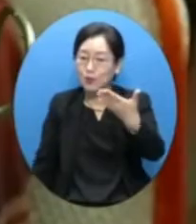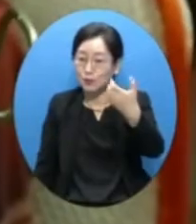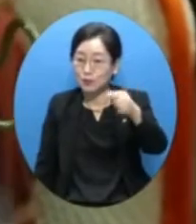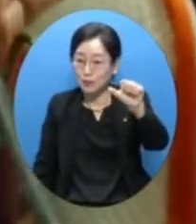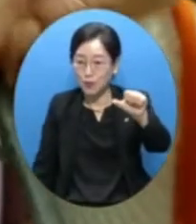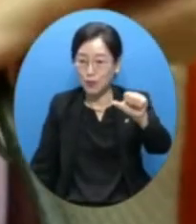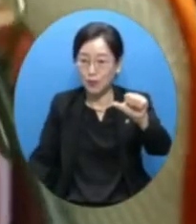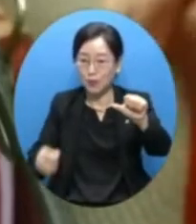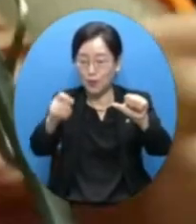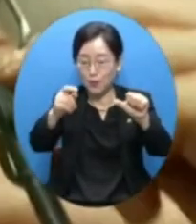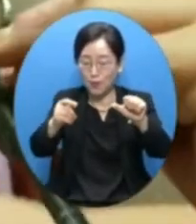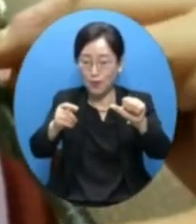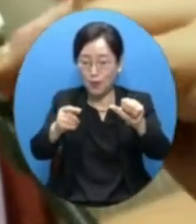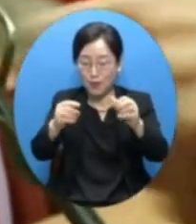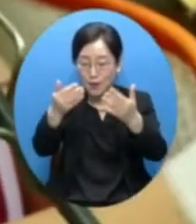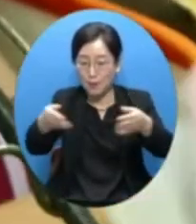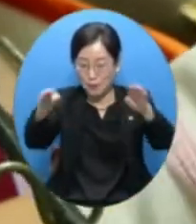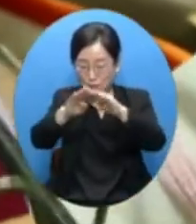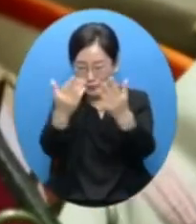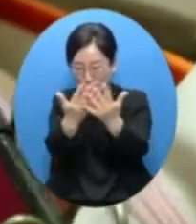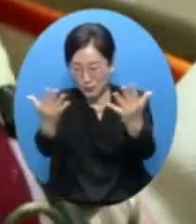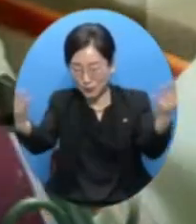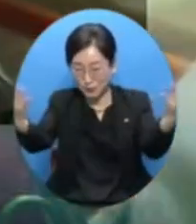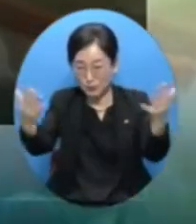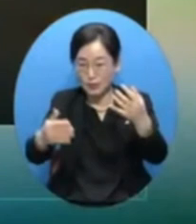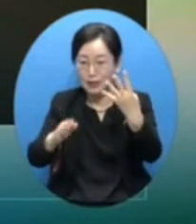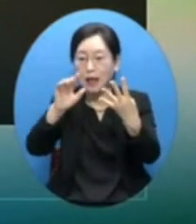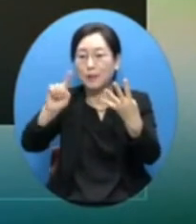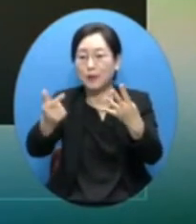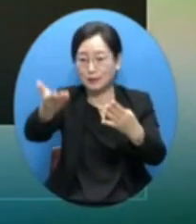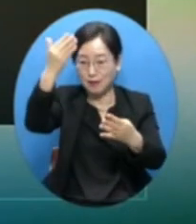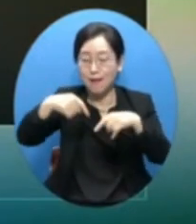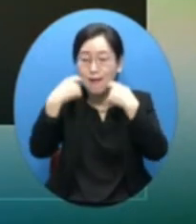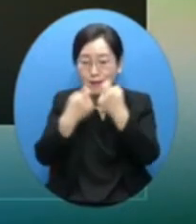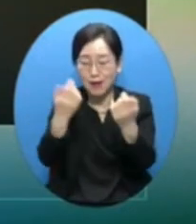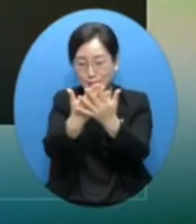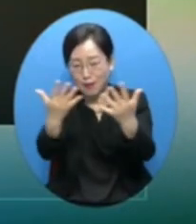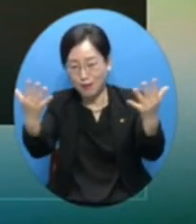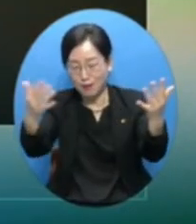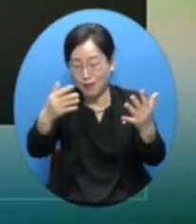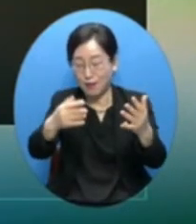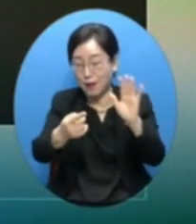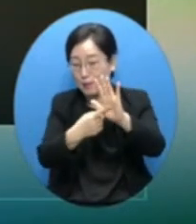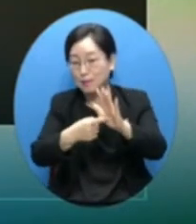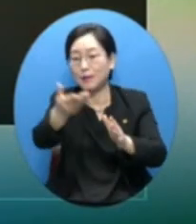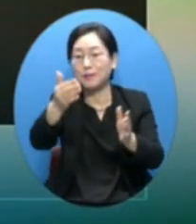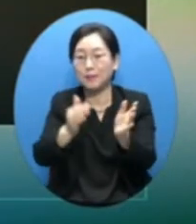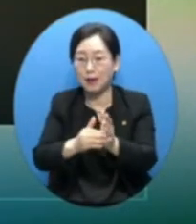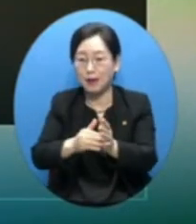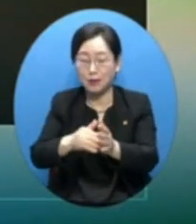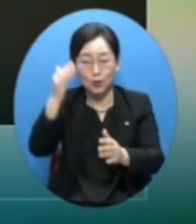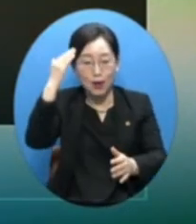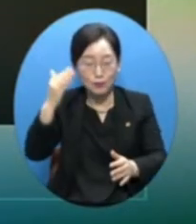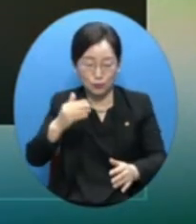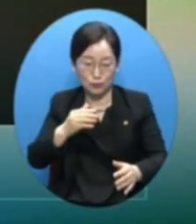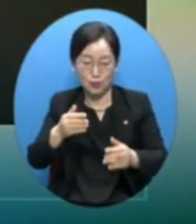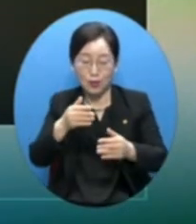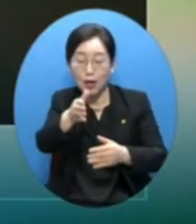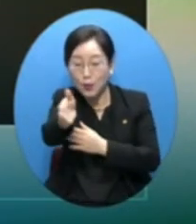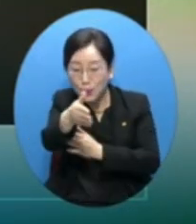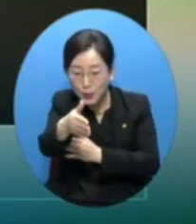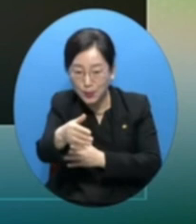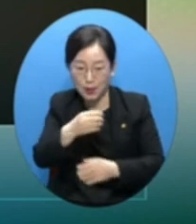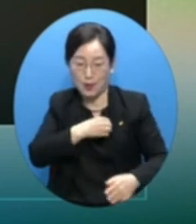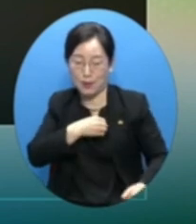관원동 동주 갤러리를 시작으로 네 차례 이상 개인전 전시회도 하고 국내 구조화가협회 회원 초대전에